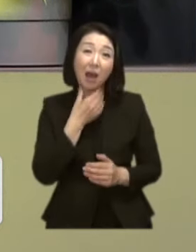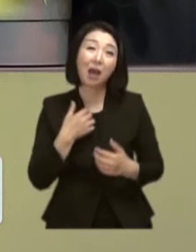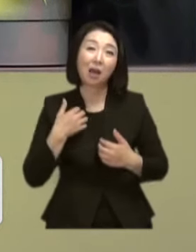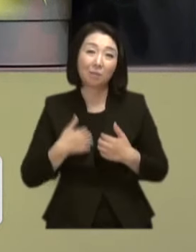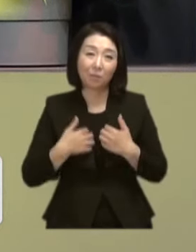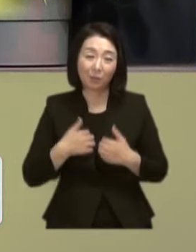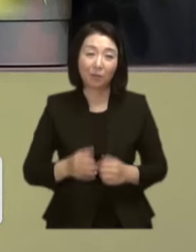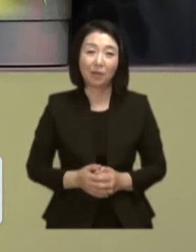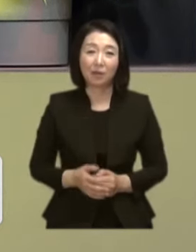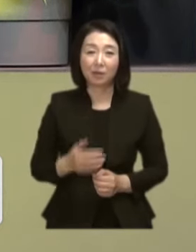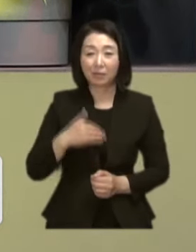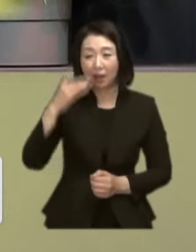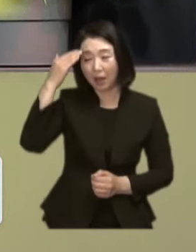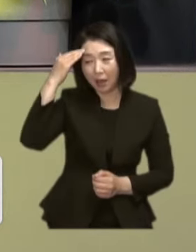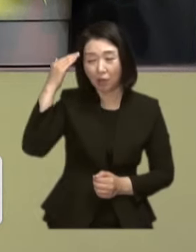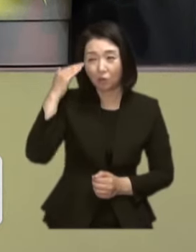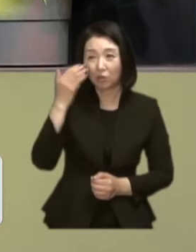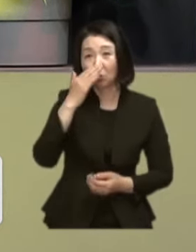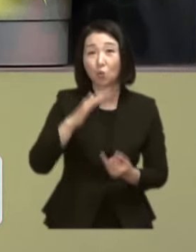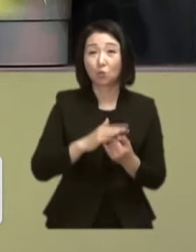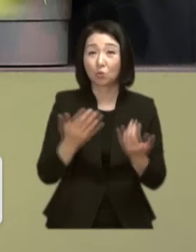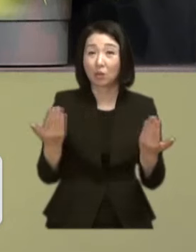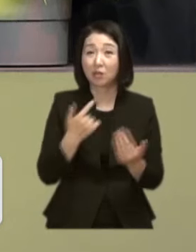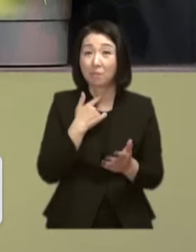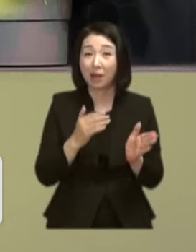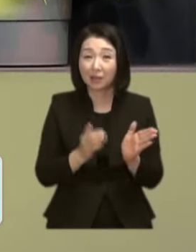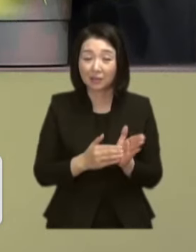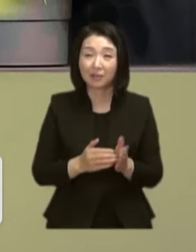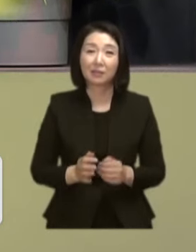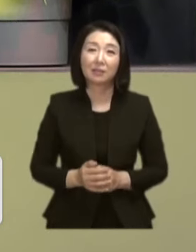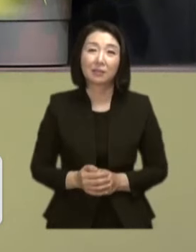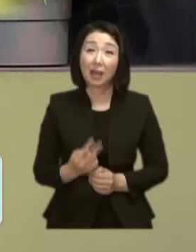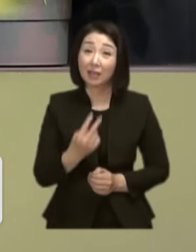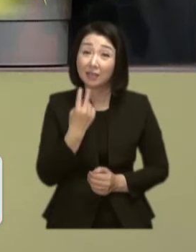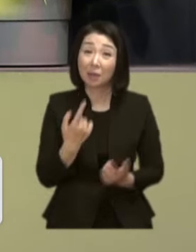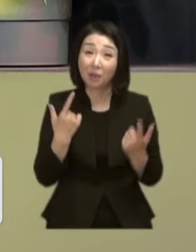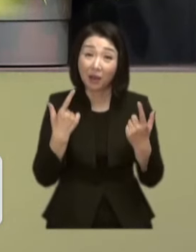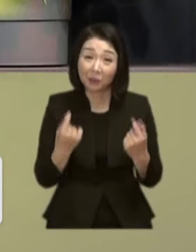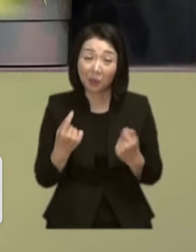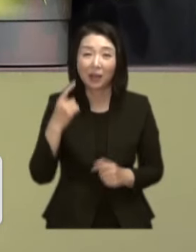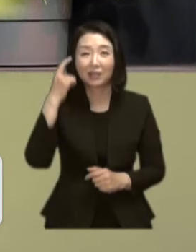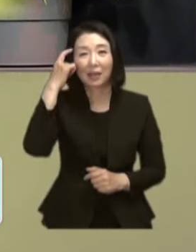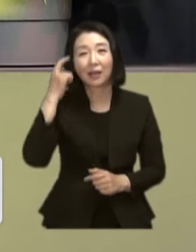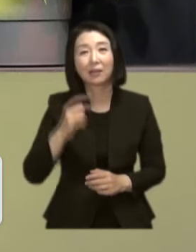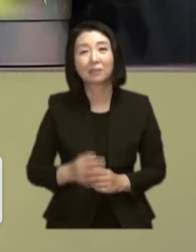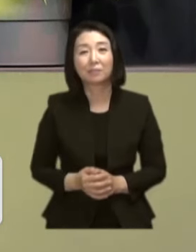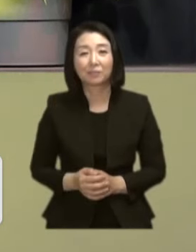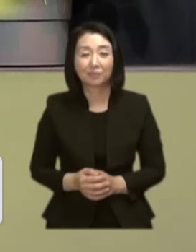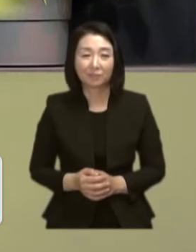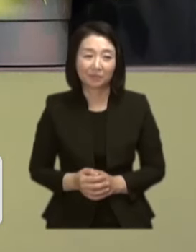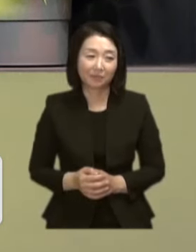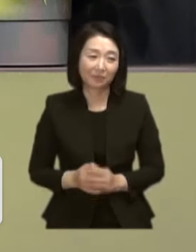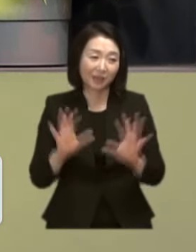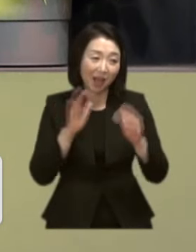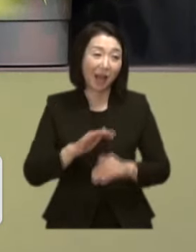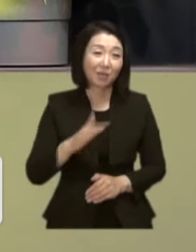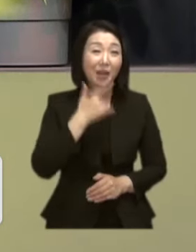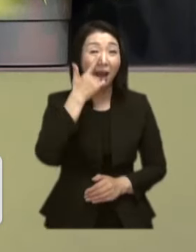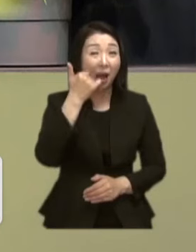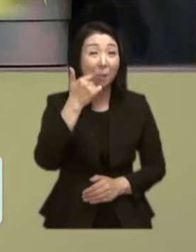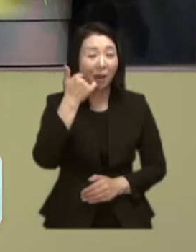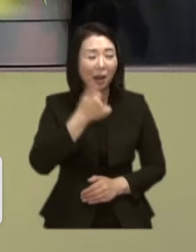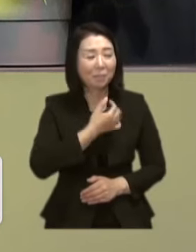기쁘고 한국에서도 제가 청소년 사역을 했기 때문에 네. 그래서 그 아이들을 제가 생명 같은 존재다라고 생각하고 있고요. 아이들도 역시 저한테